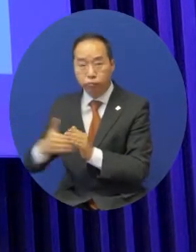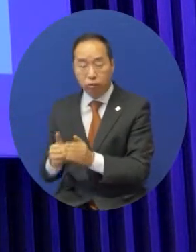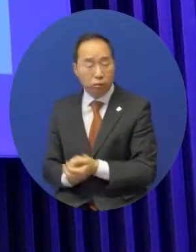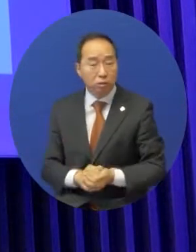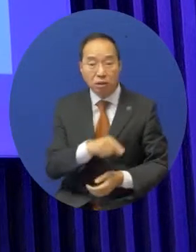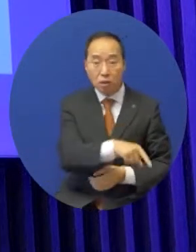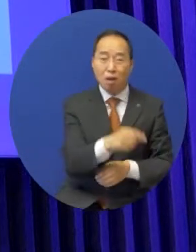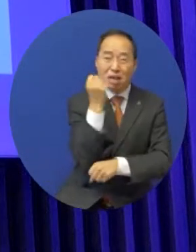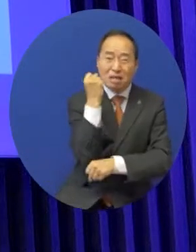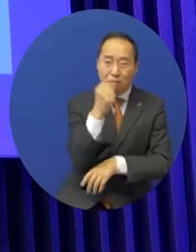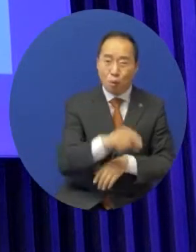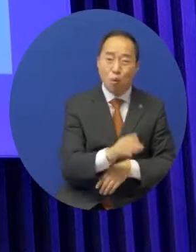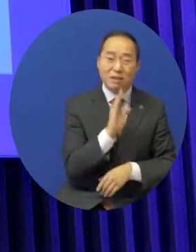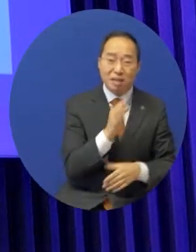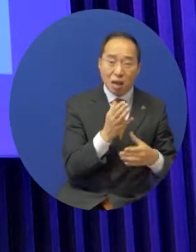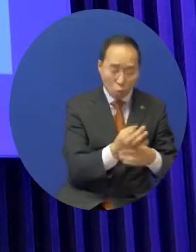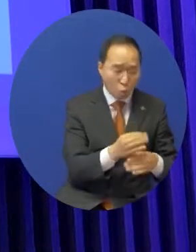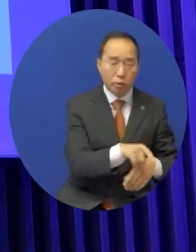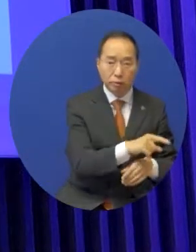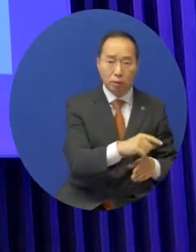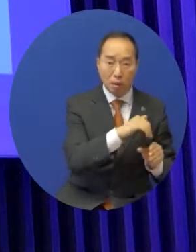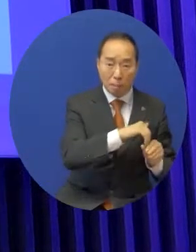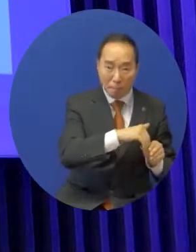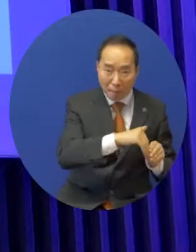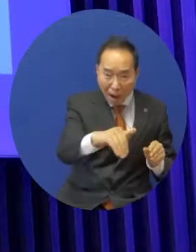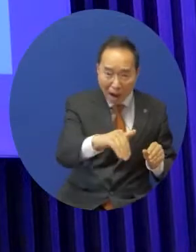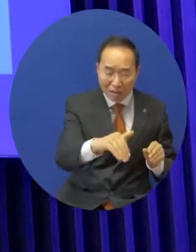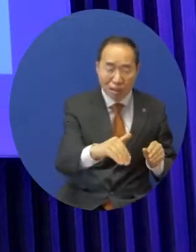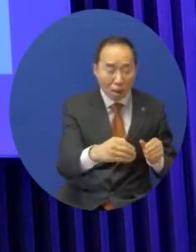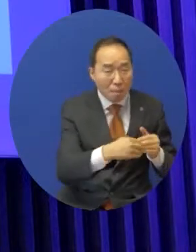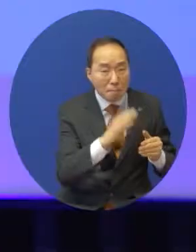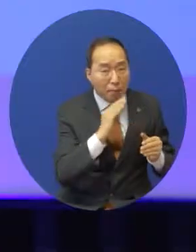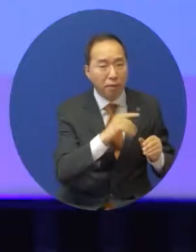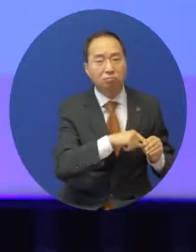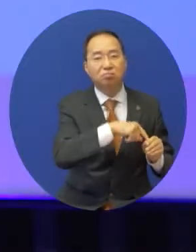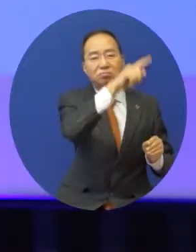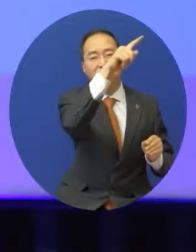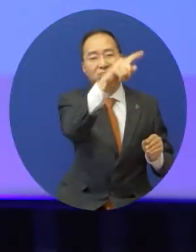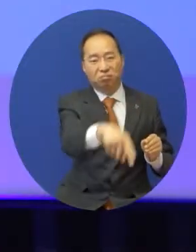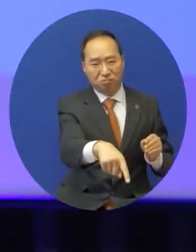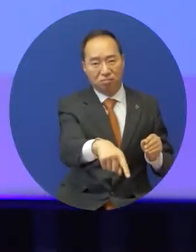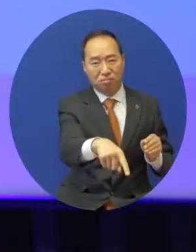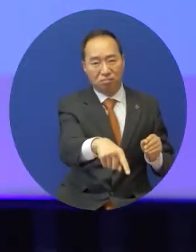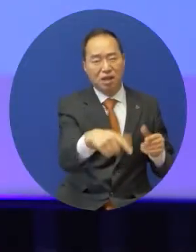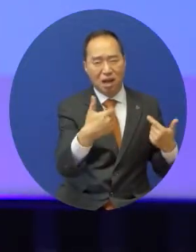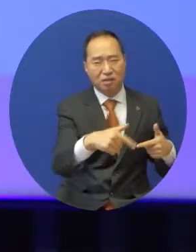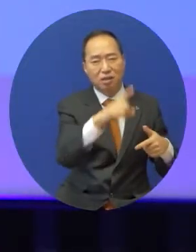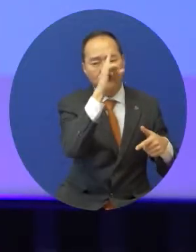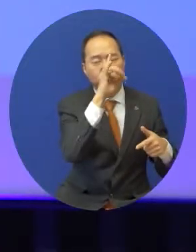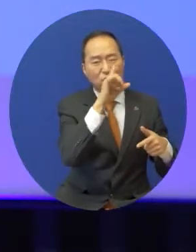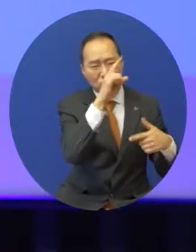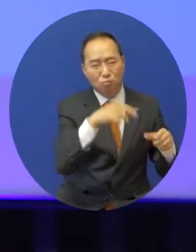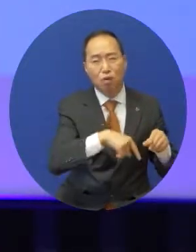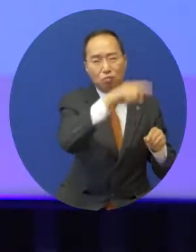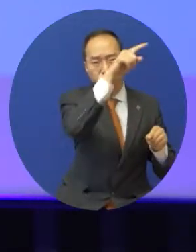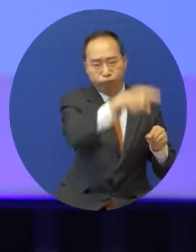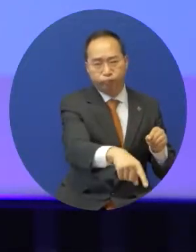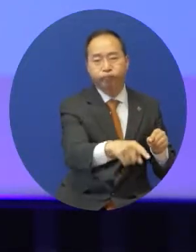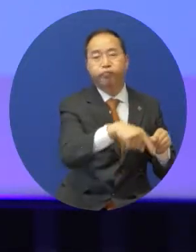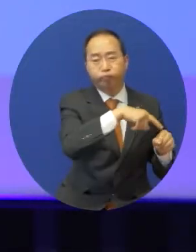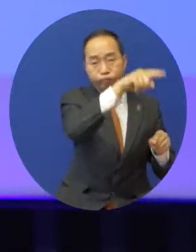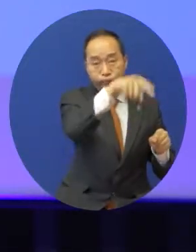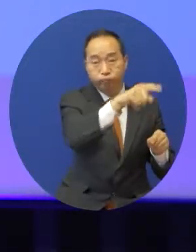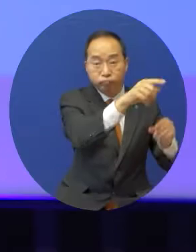가져오는 새로운 금융의 미래라고 하는 거죠. 그래서 블록체인이 기반으로